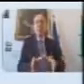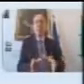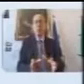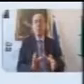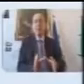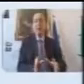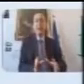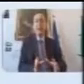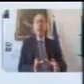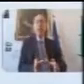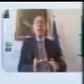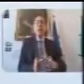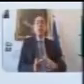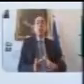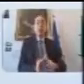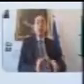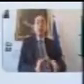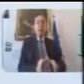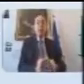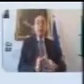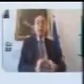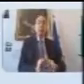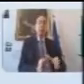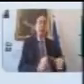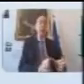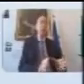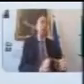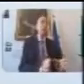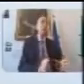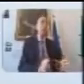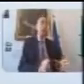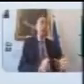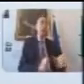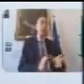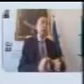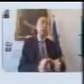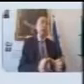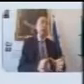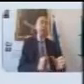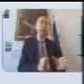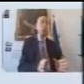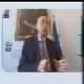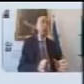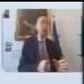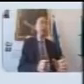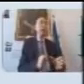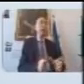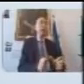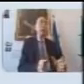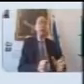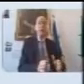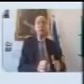dire, dentro questa attività. Quando poi non sarà possibile restituire questi soldi